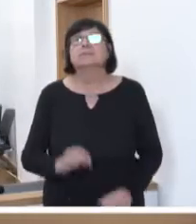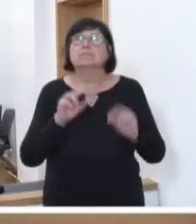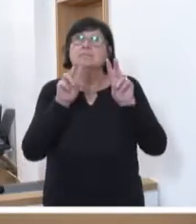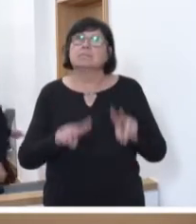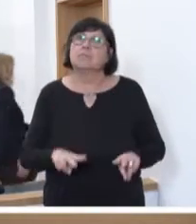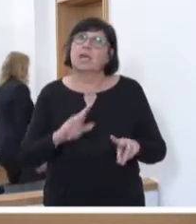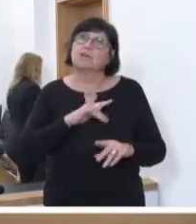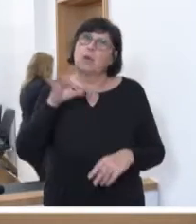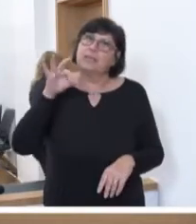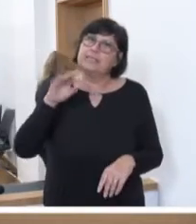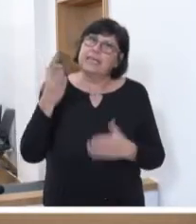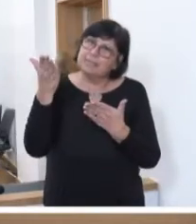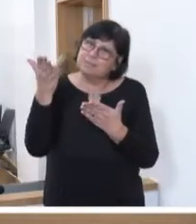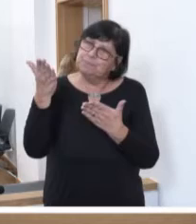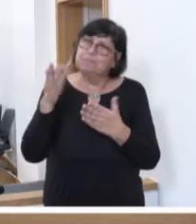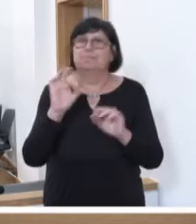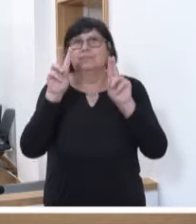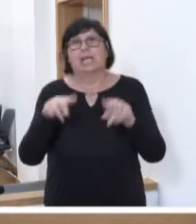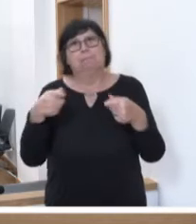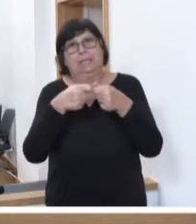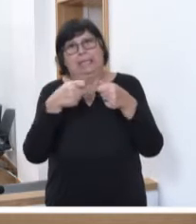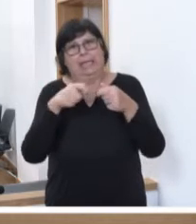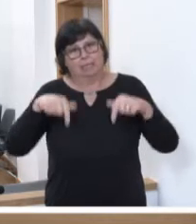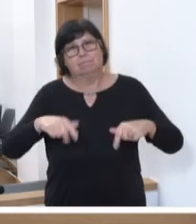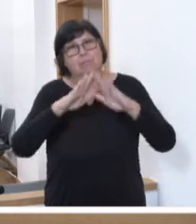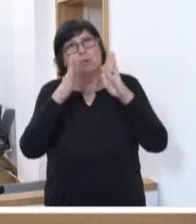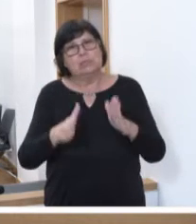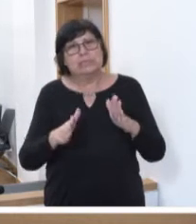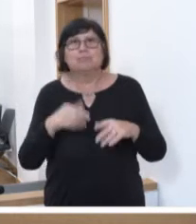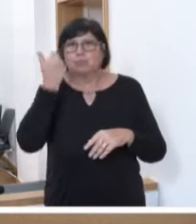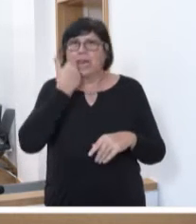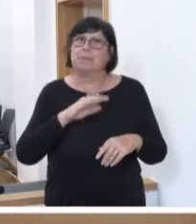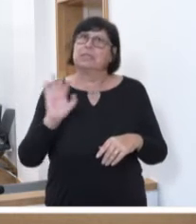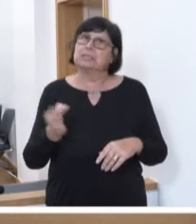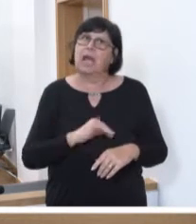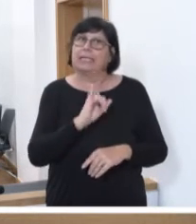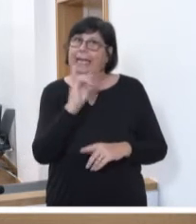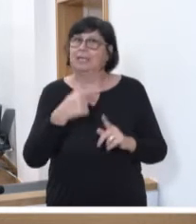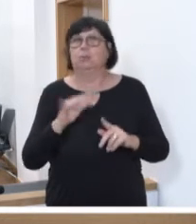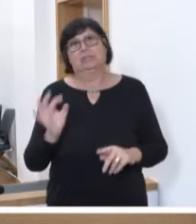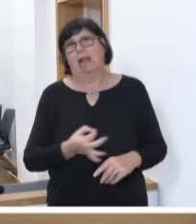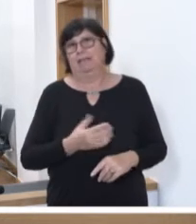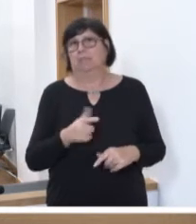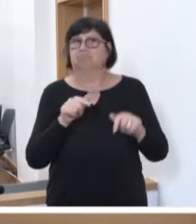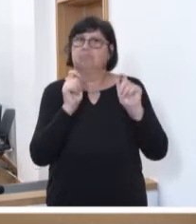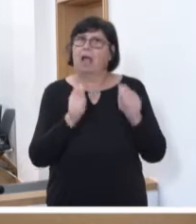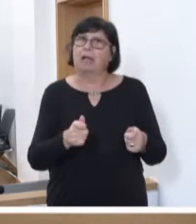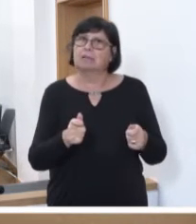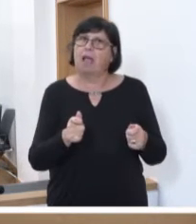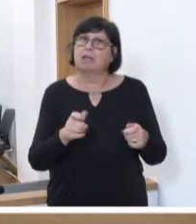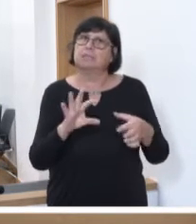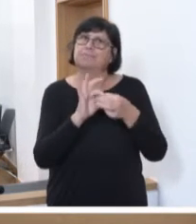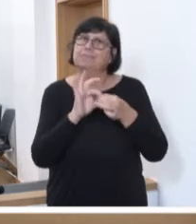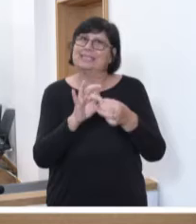Sehr geehrte Frau Präsidentin, sehr geehrte Mitglieder des Hohen Hauses, liebe Saarländerinnen und Saarländer. Der vorliegende Antrag nimmt Bezug auf die